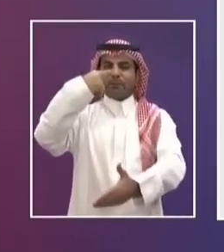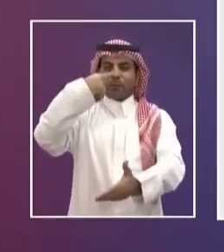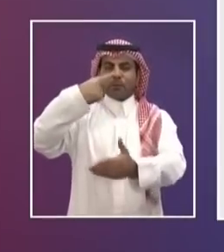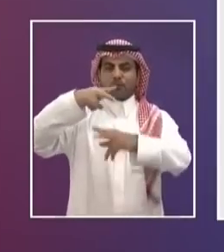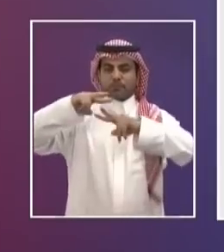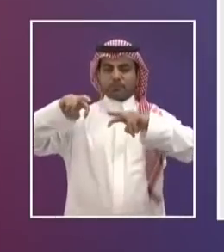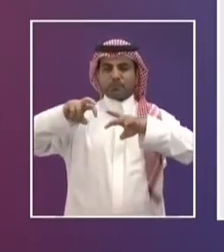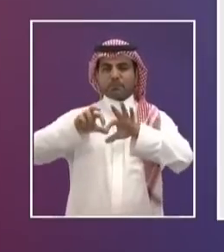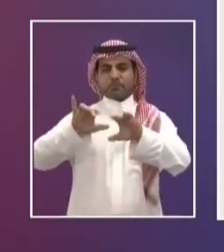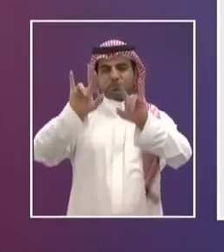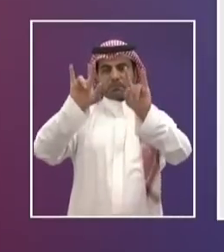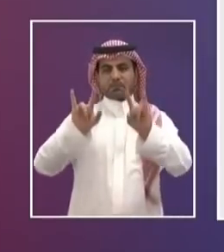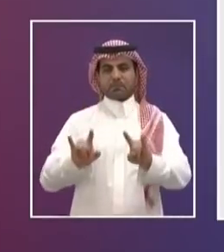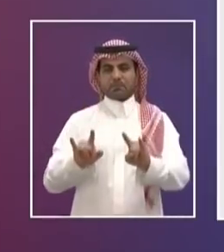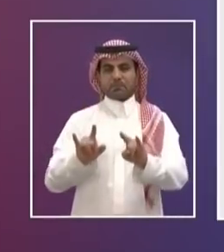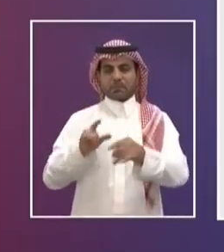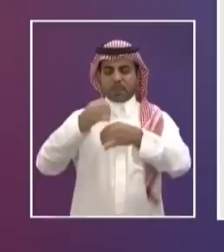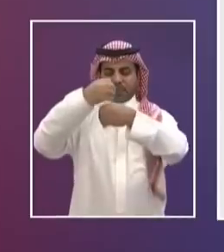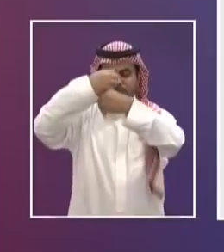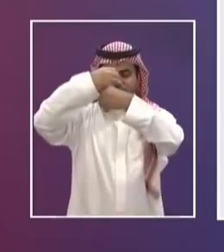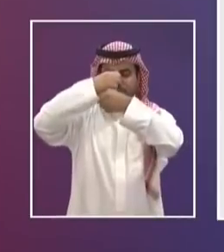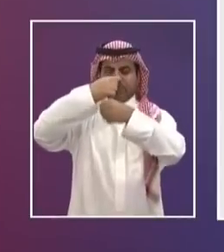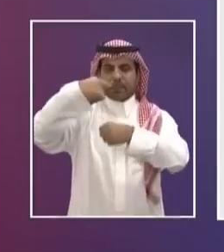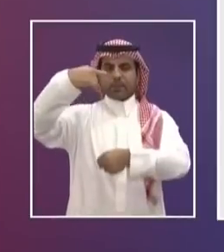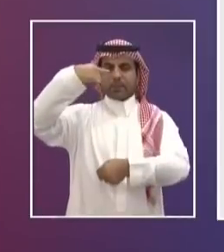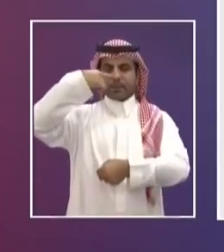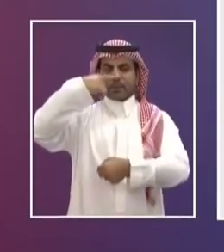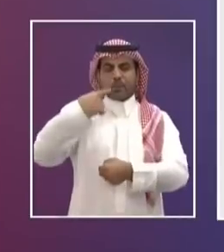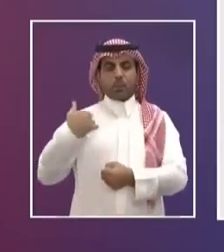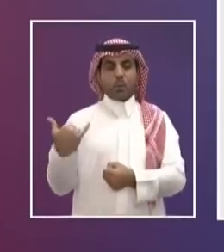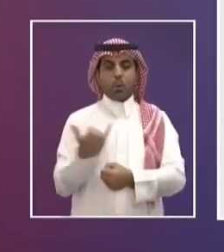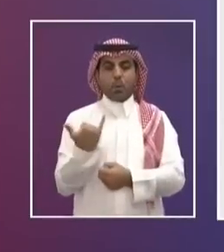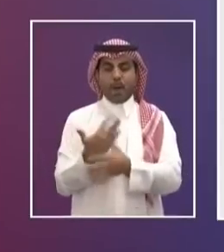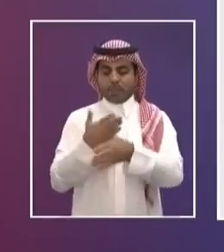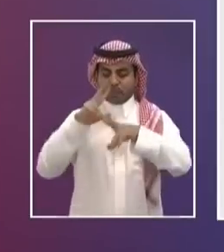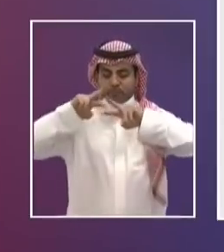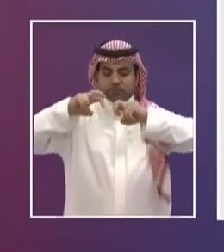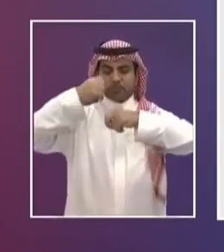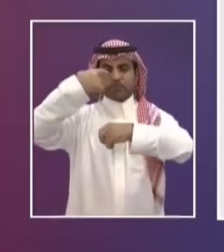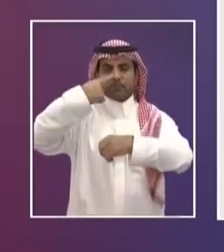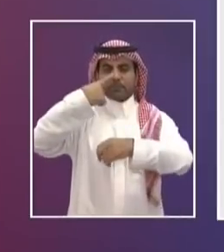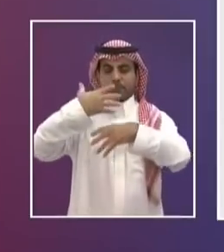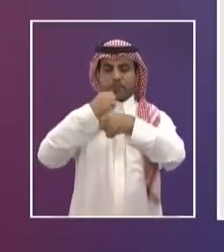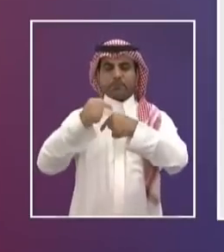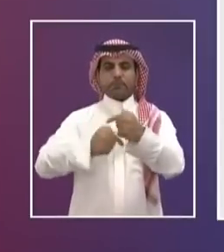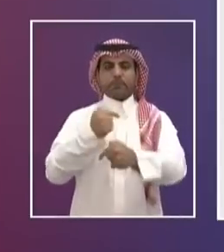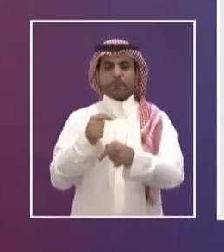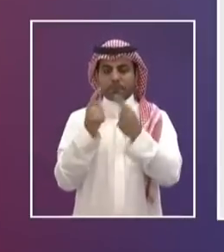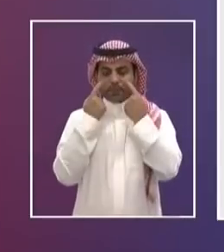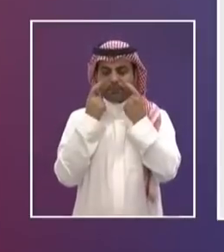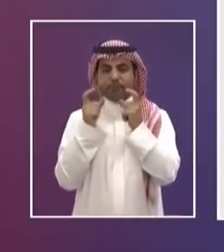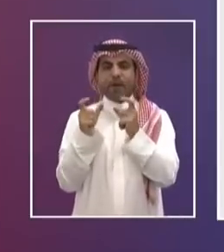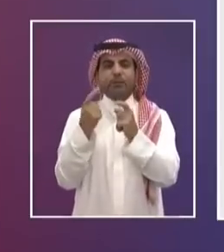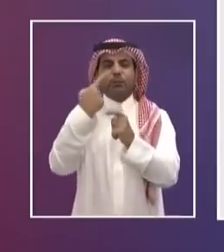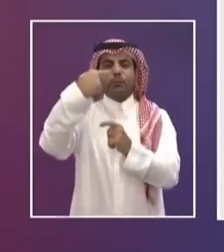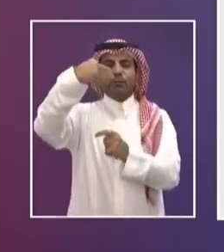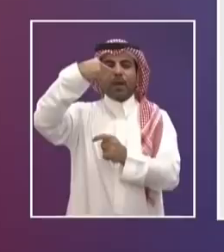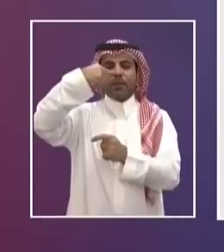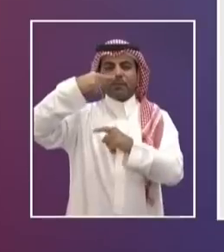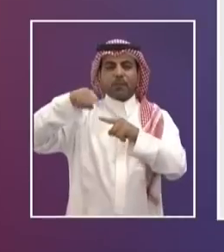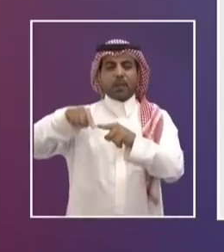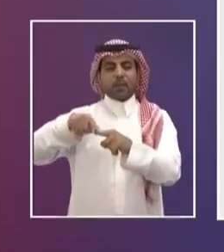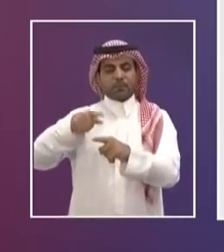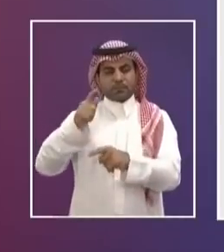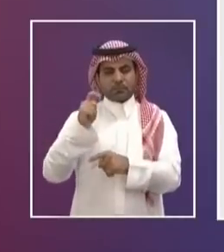اليوم تستخدم طريقة البلمرة الجزيئية PCR testing، وهي من أهم الطرق اللي لها علاقة بالفحص الجزيئي الجيني